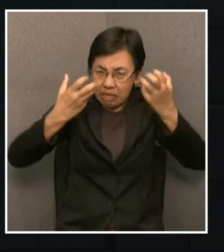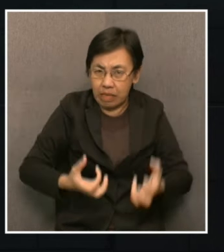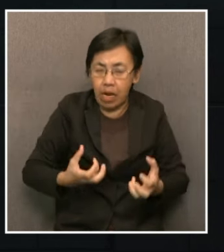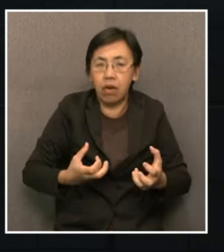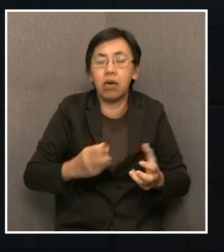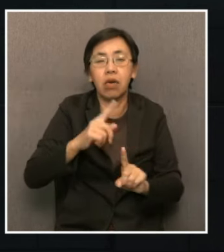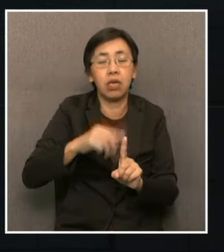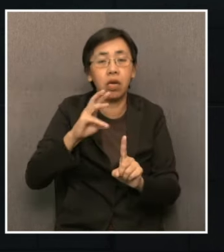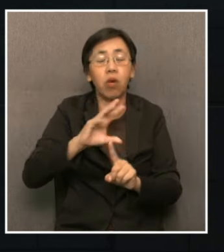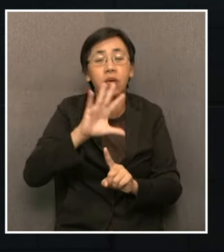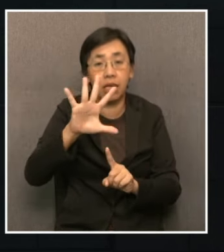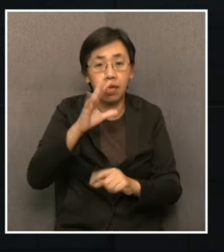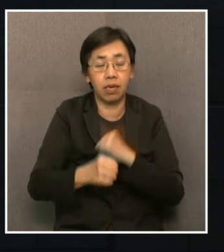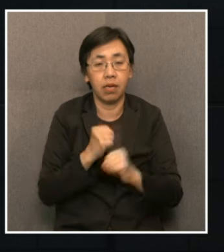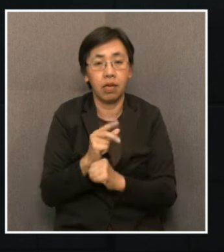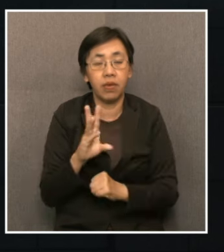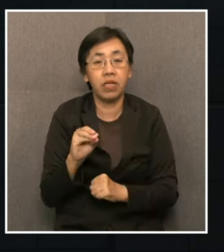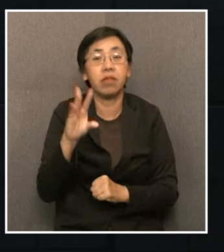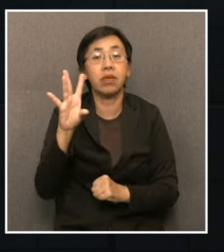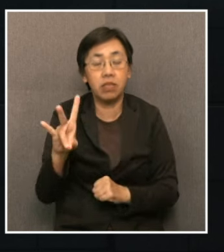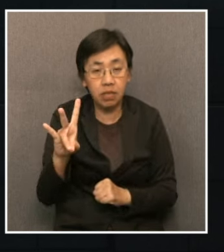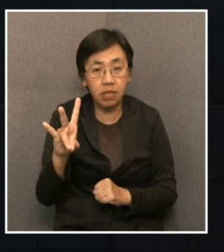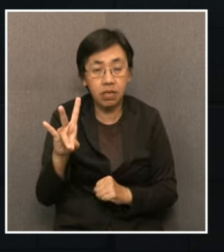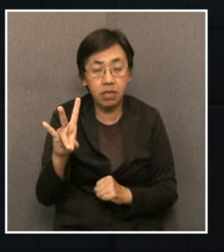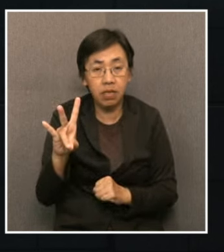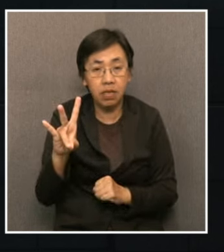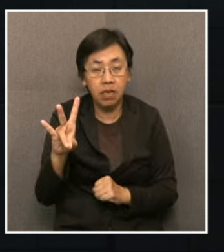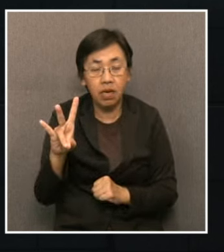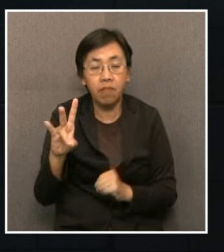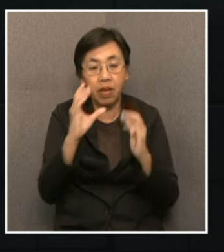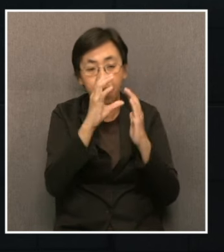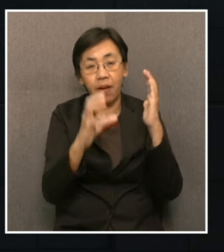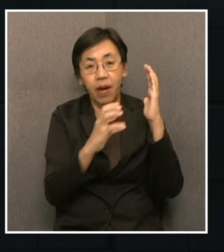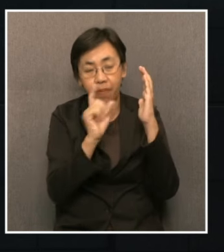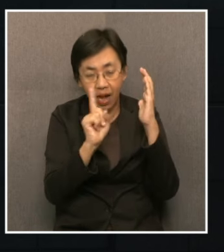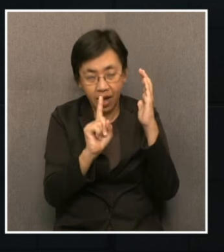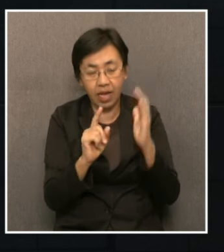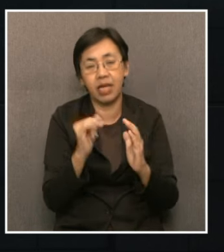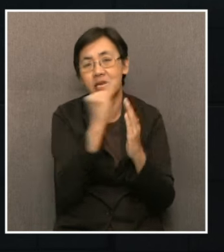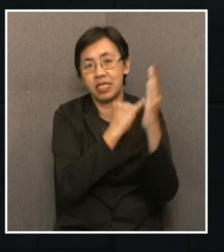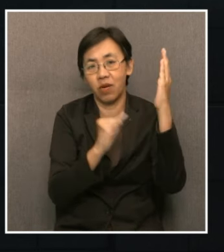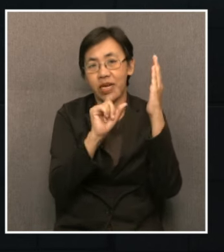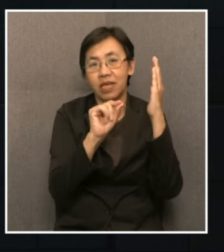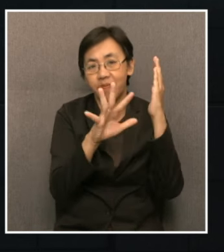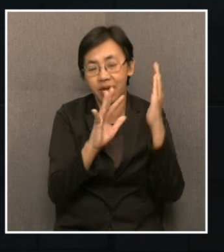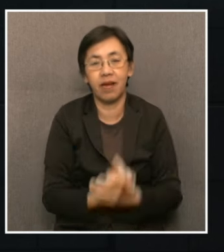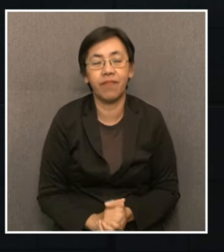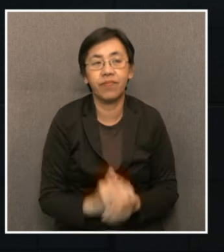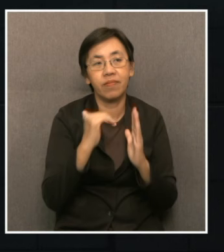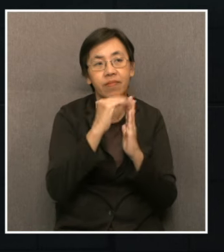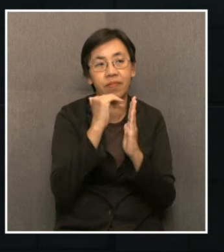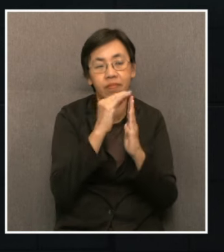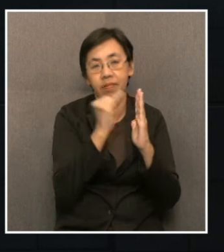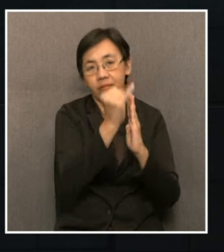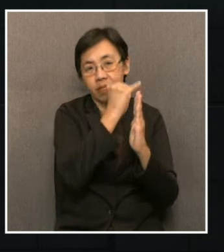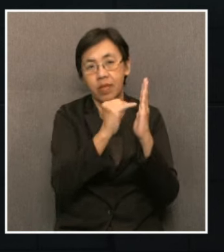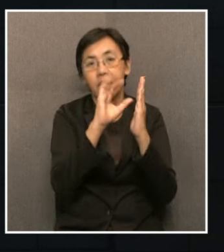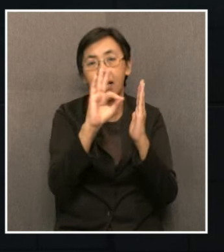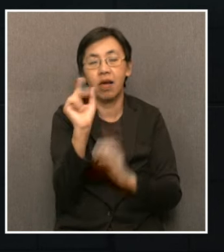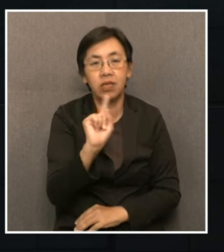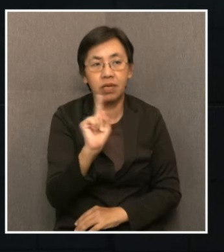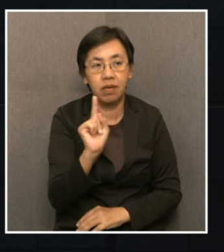ายน2567ในพื้นที่3ภาค25จังหวัดด้วยกันภาคเหนือ9จังหวัดประกอบไปด้ว